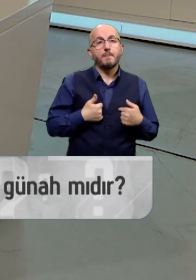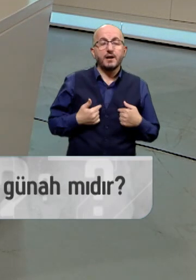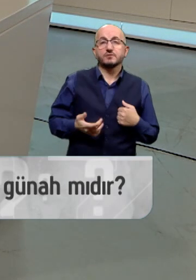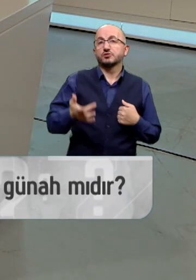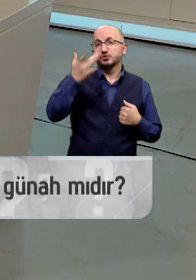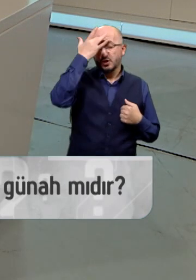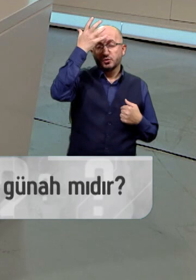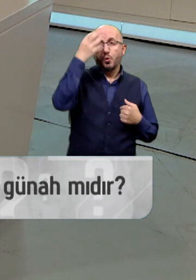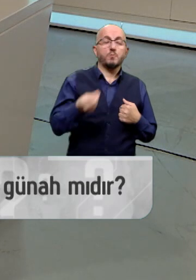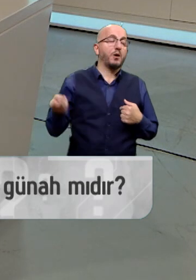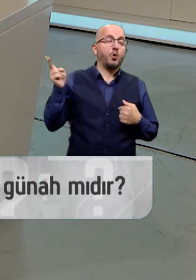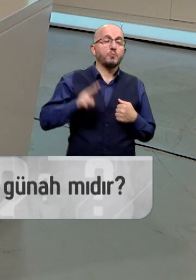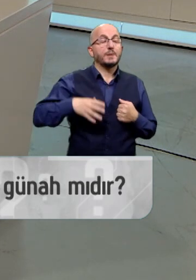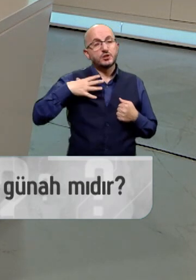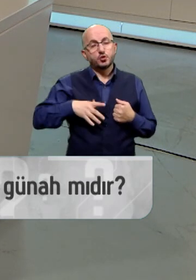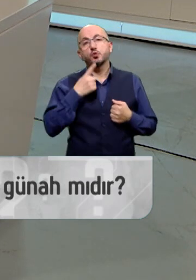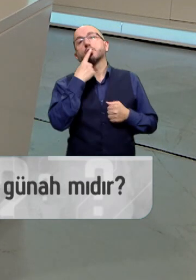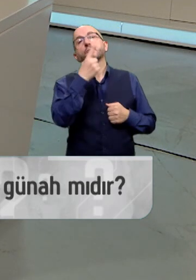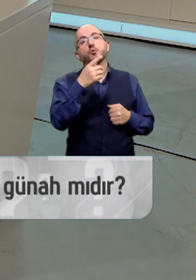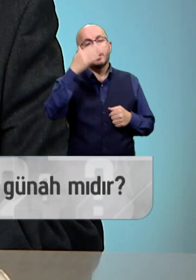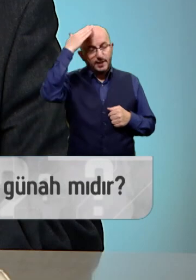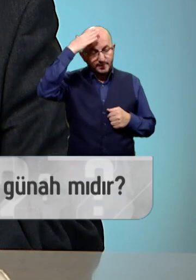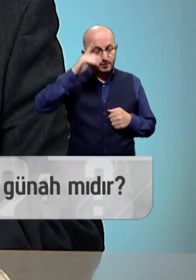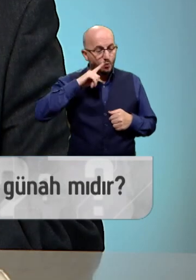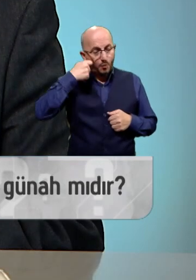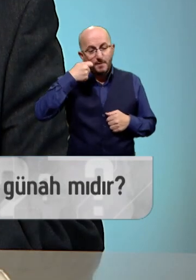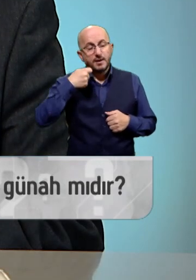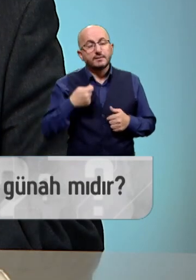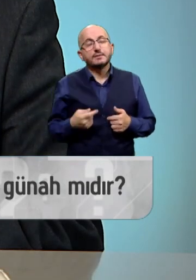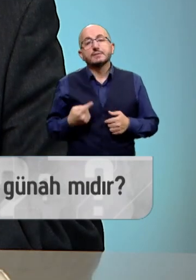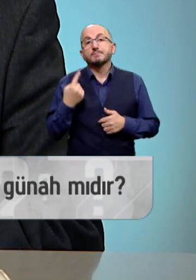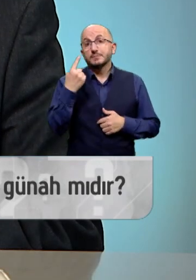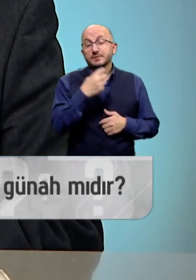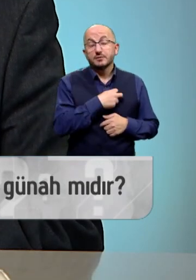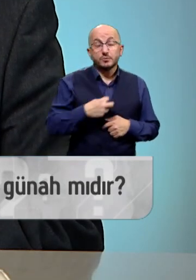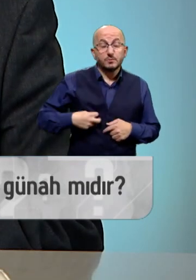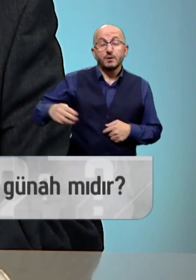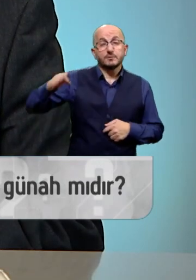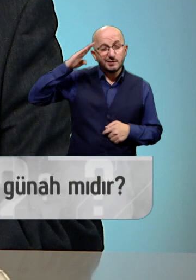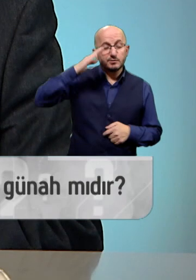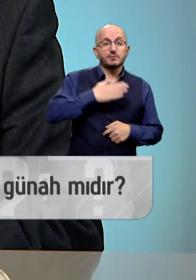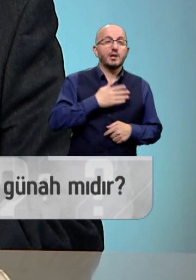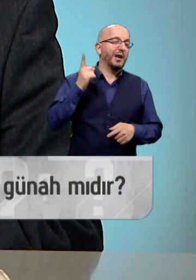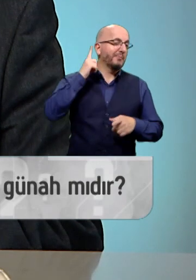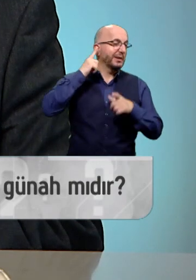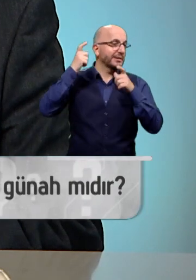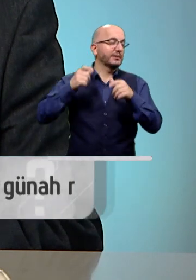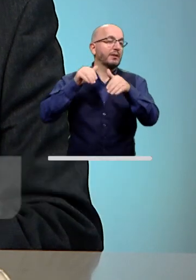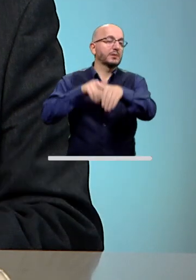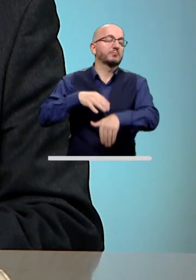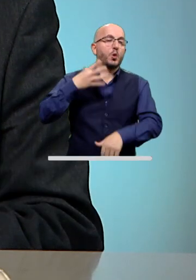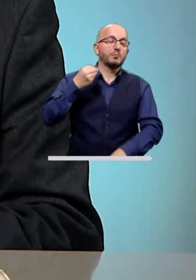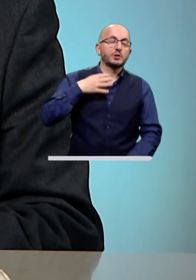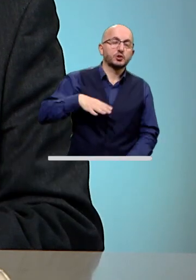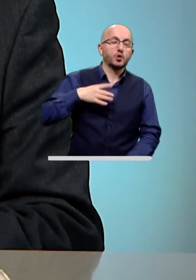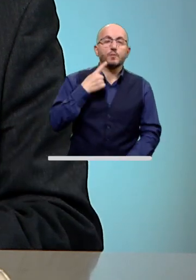şehit olarak ölmek istiyorum diyor Hazreti Ömer. Bir de Resulullah Aleyhisselam'ın Medine'sinde metfun olmak istiyorum